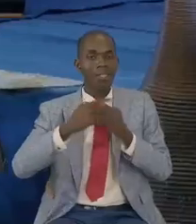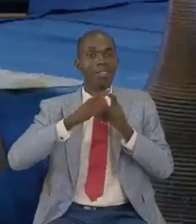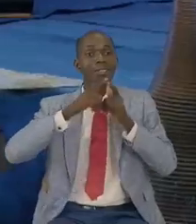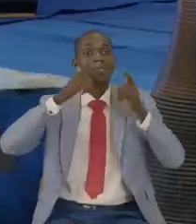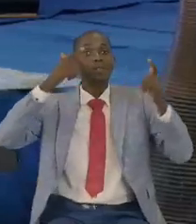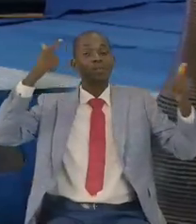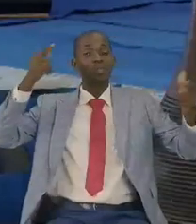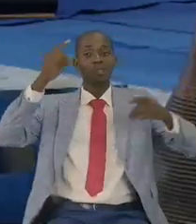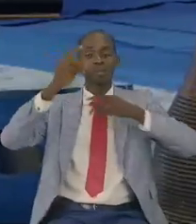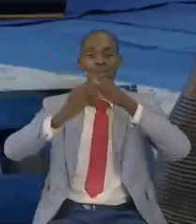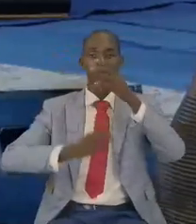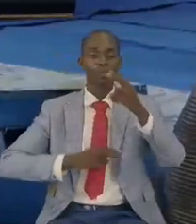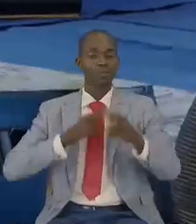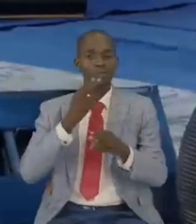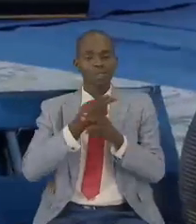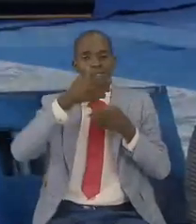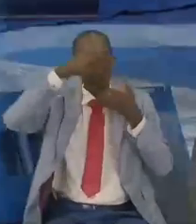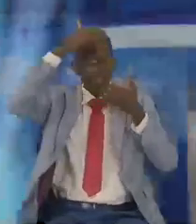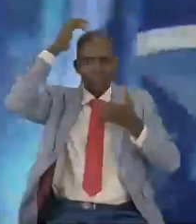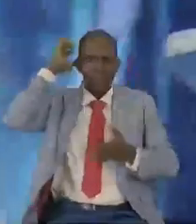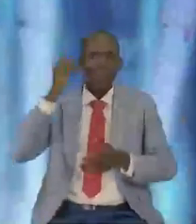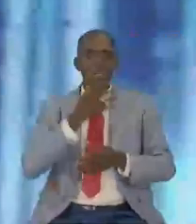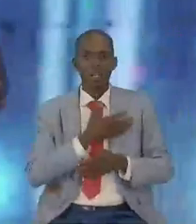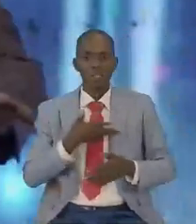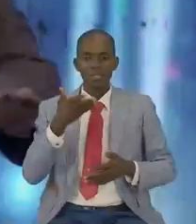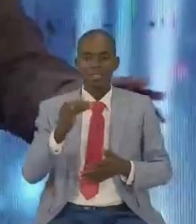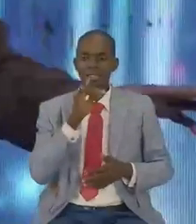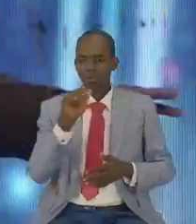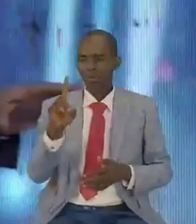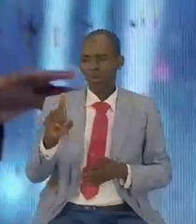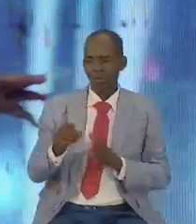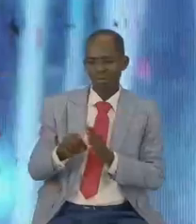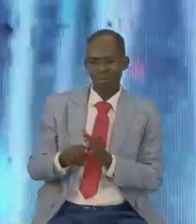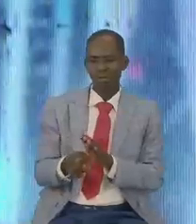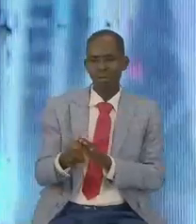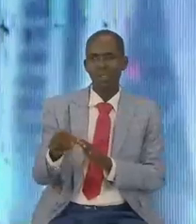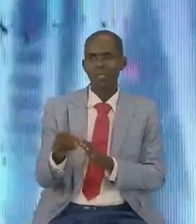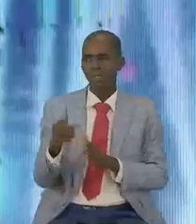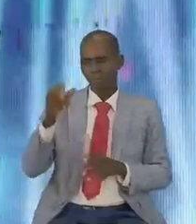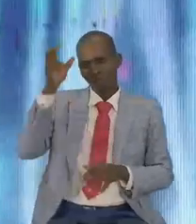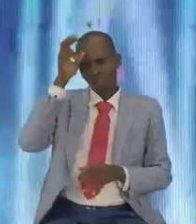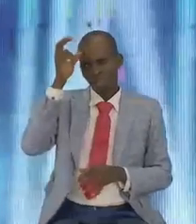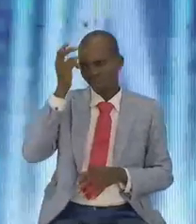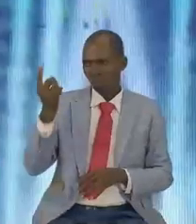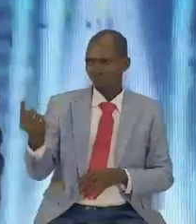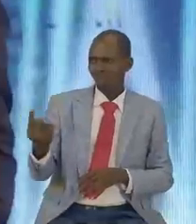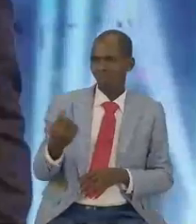lion universel. Et maintenant, il y a un petit reptile qui vient, il y a un démon qui vient, il